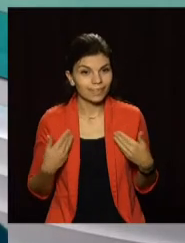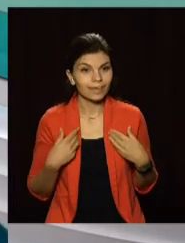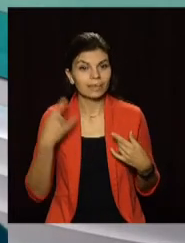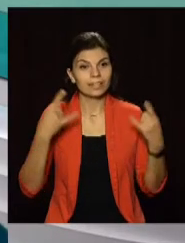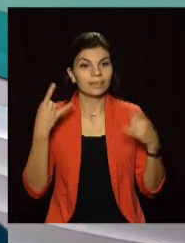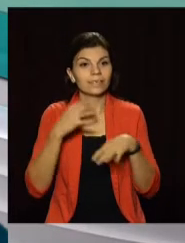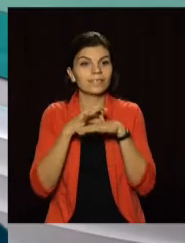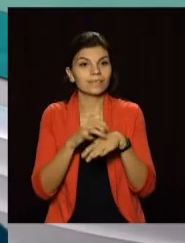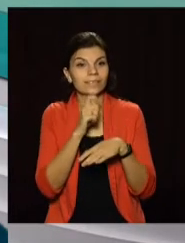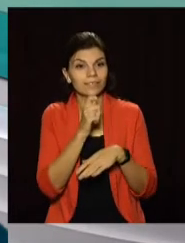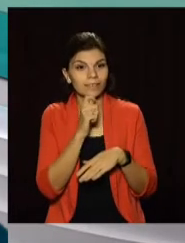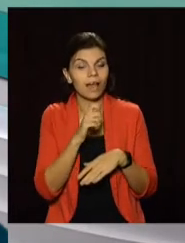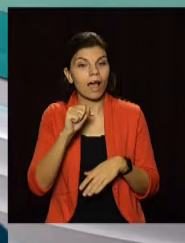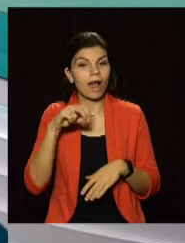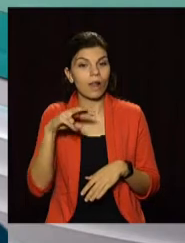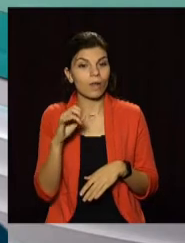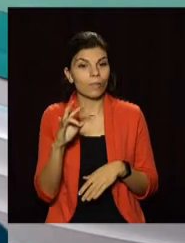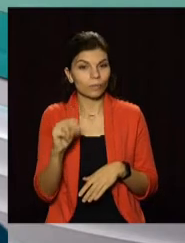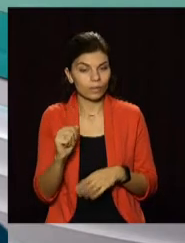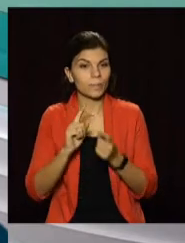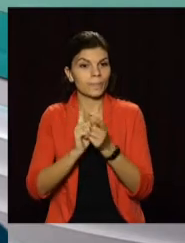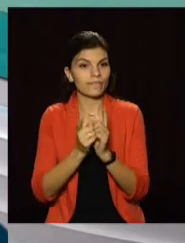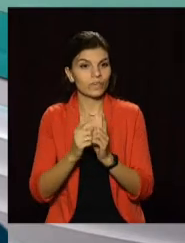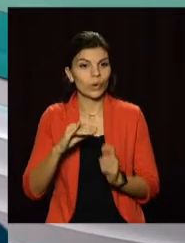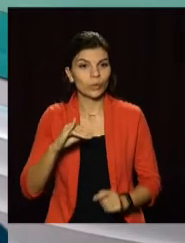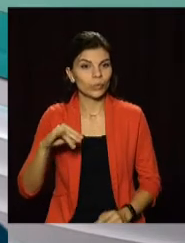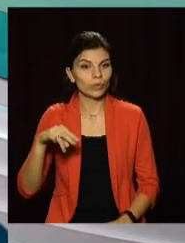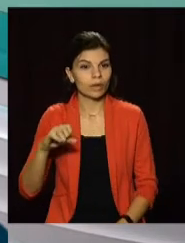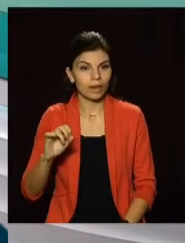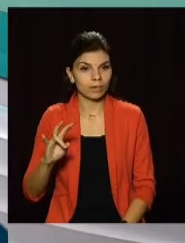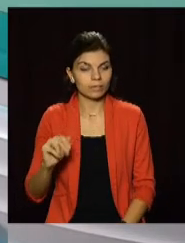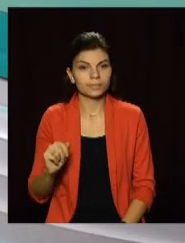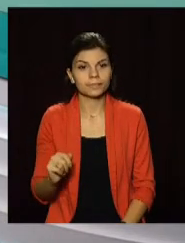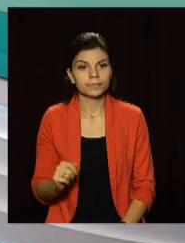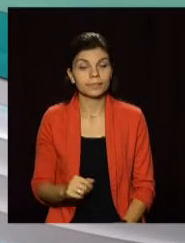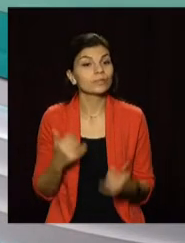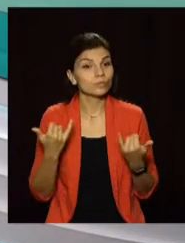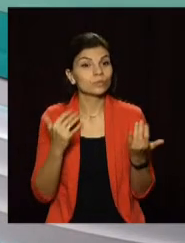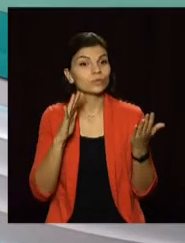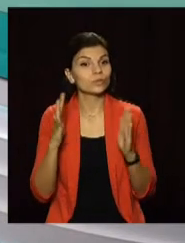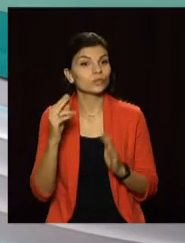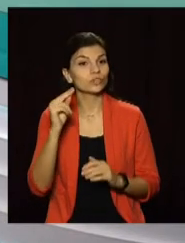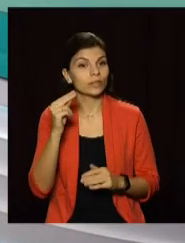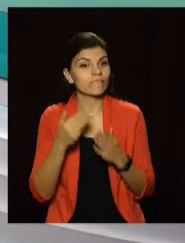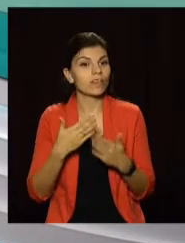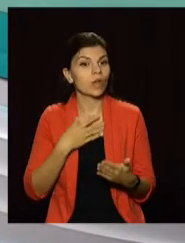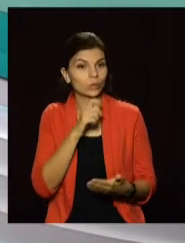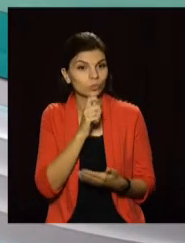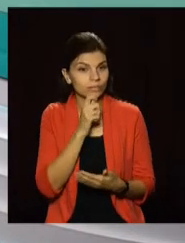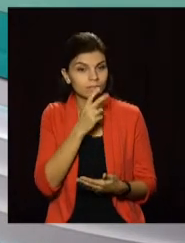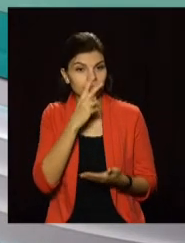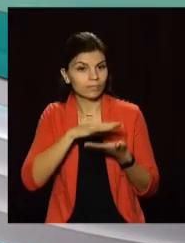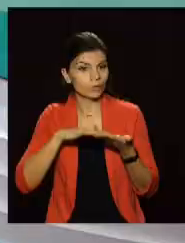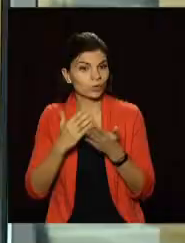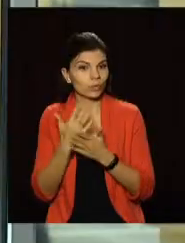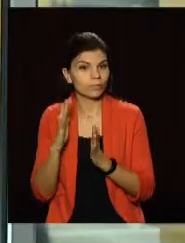в ефірі новини на відкритому. В студії Альон Грибельник та сурдоперекладачка Юліана Пугавкіна. І про події четверга від наших журналістів. Далі